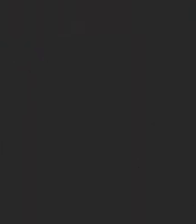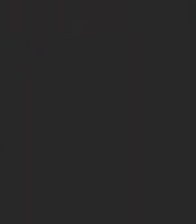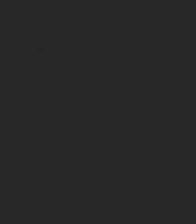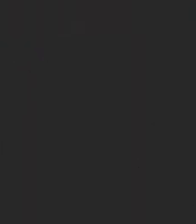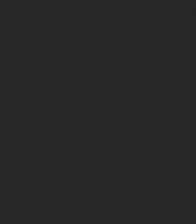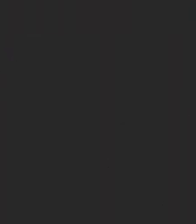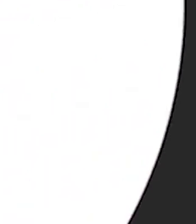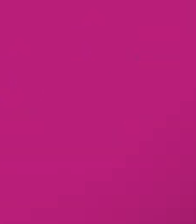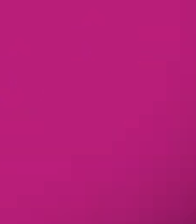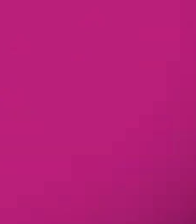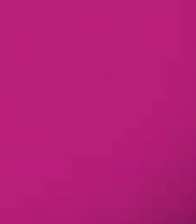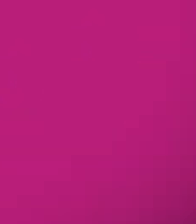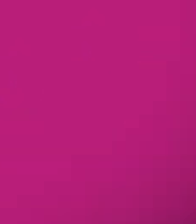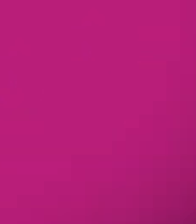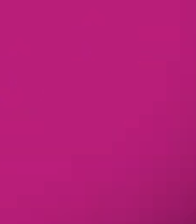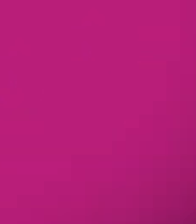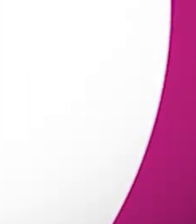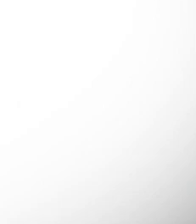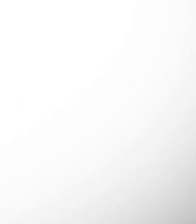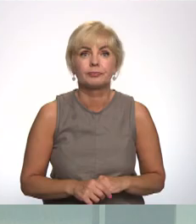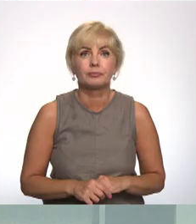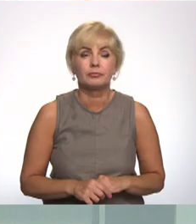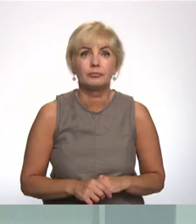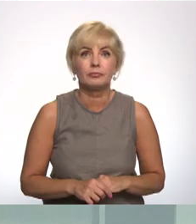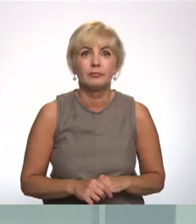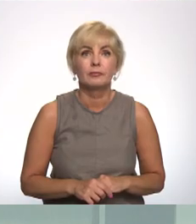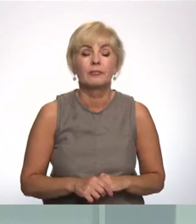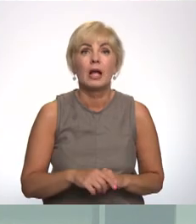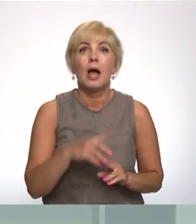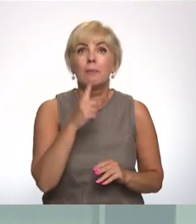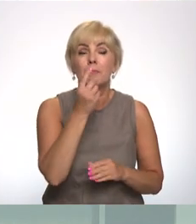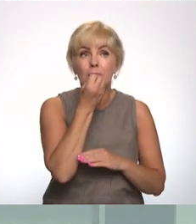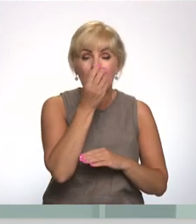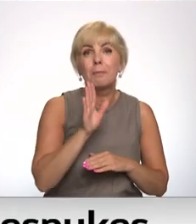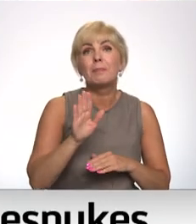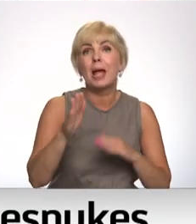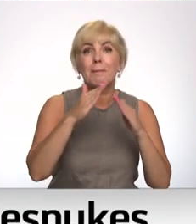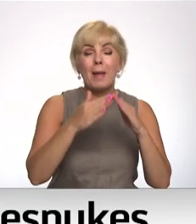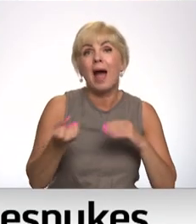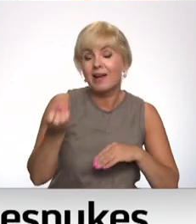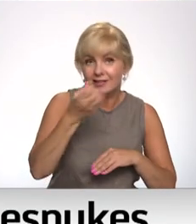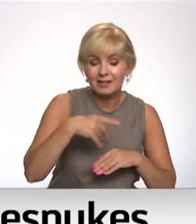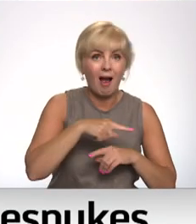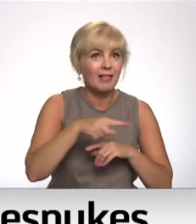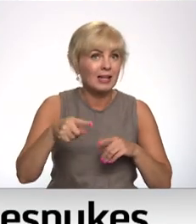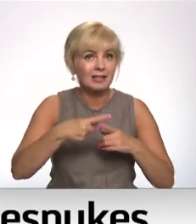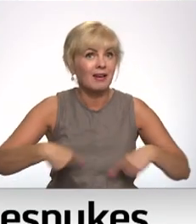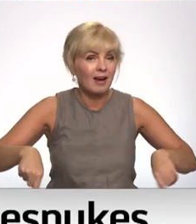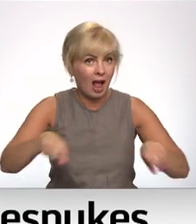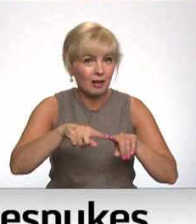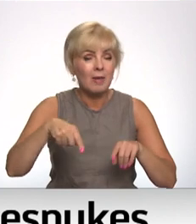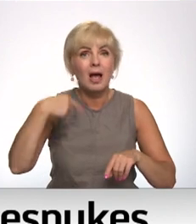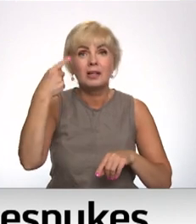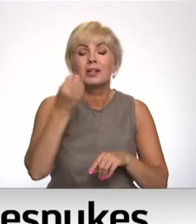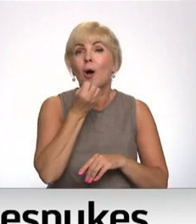Re, viss ēters ir te! No vienas puķes pie mājas dārzā līdz pat hektāriem lieliem saules